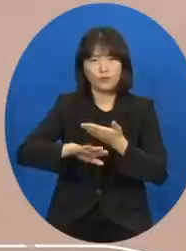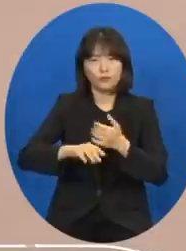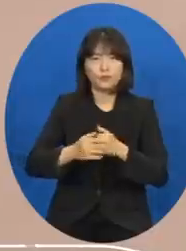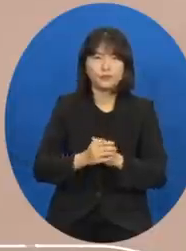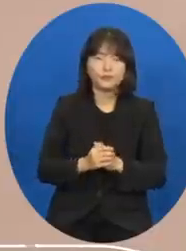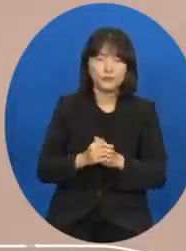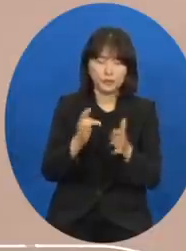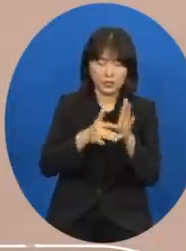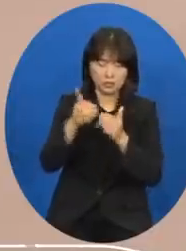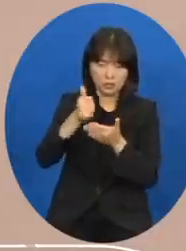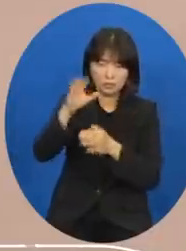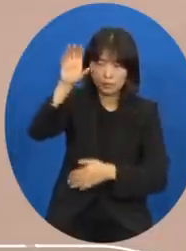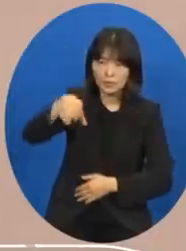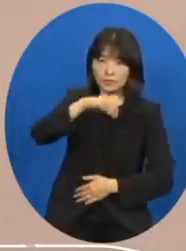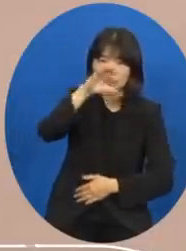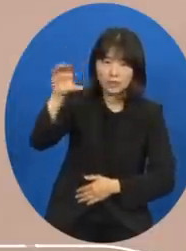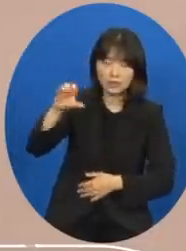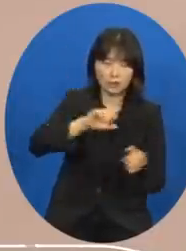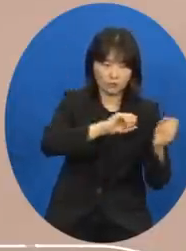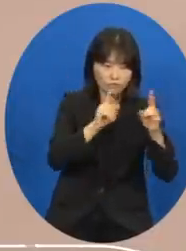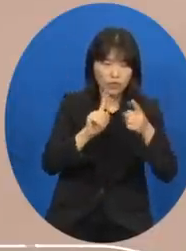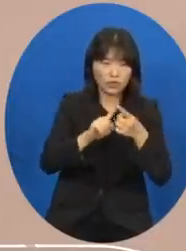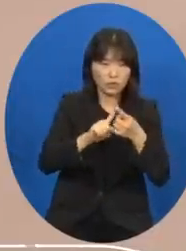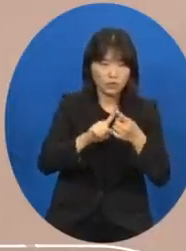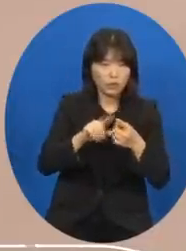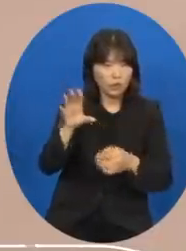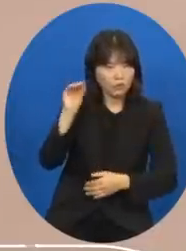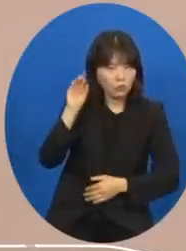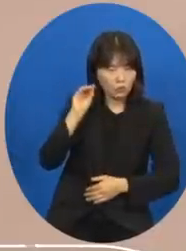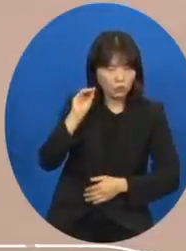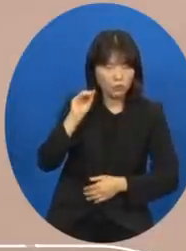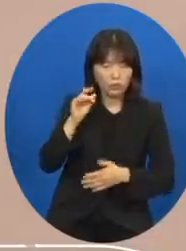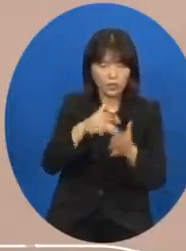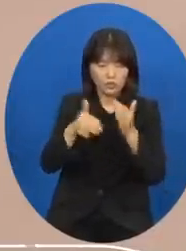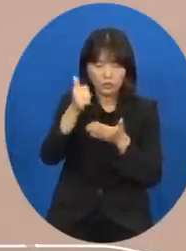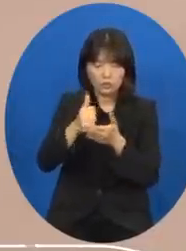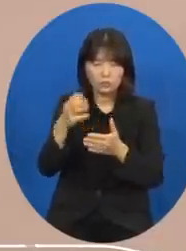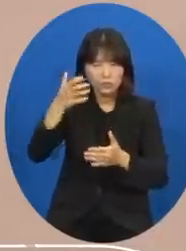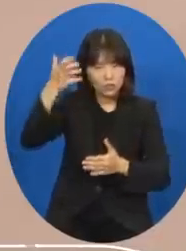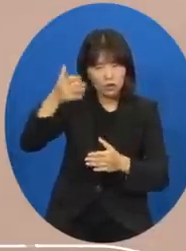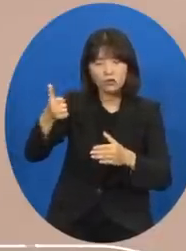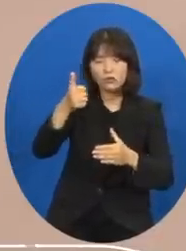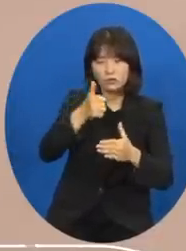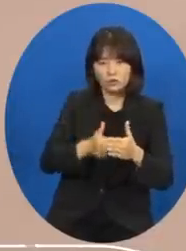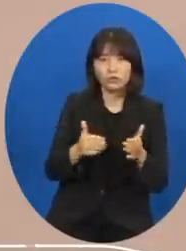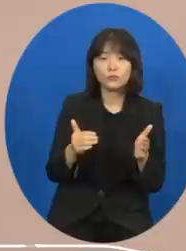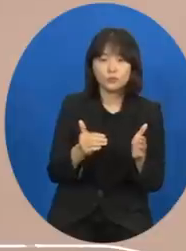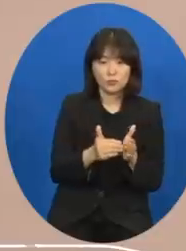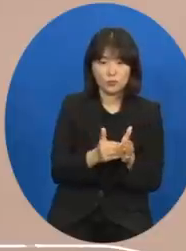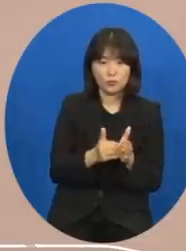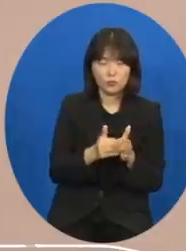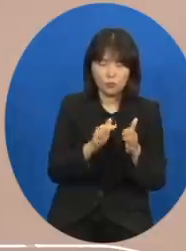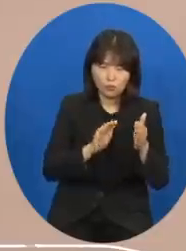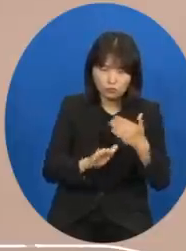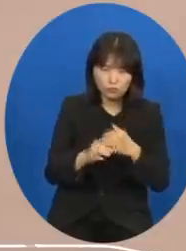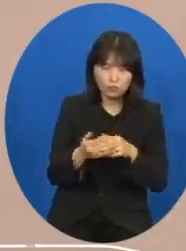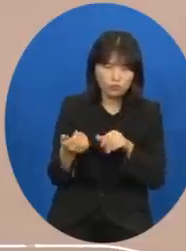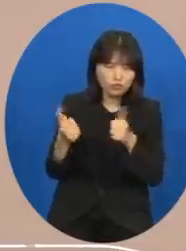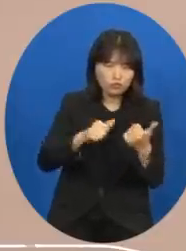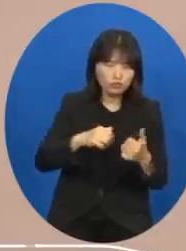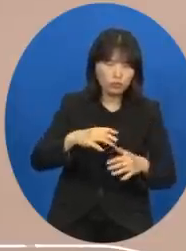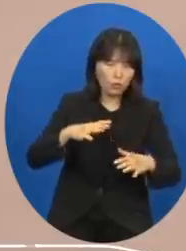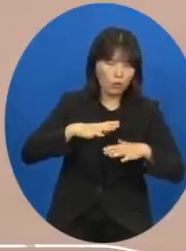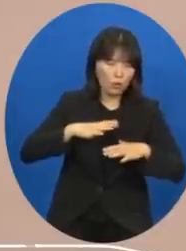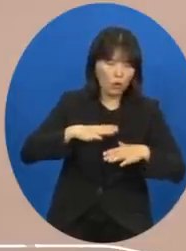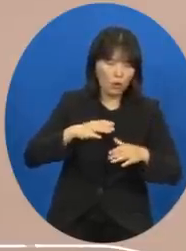예수님의 십자가와 부활에 대해서 듣고 그들이 예수님을 영접합니다. 그리고 난 다음에 죽음의 공포에서